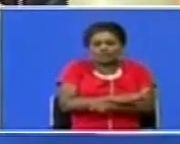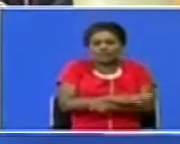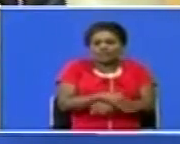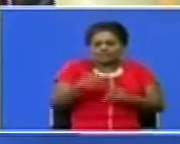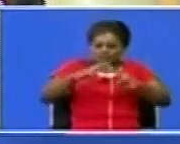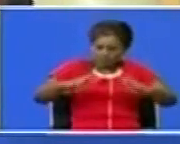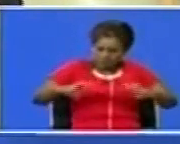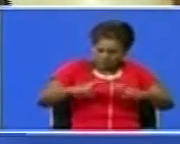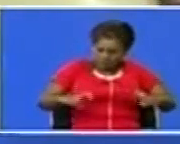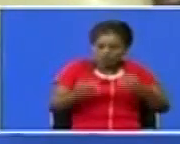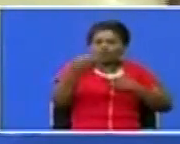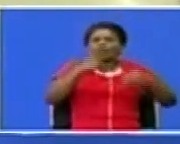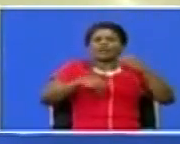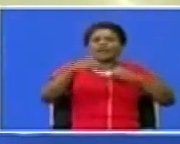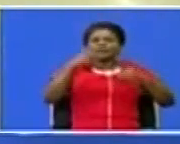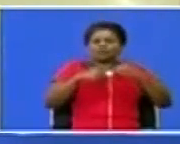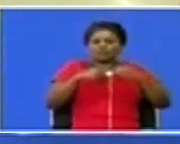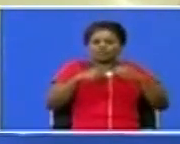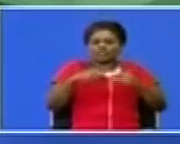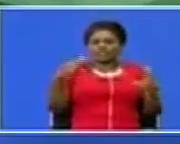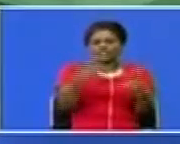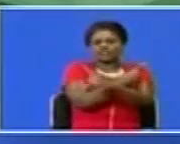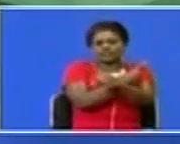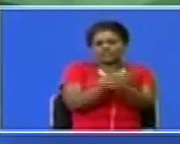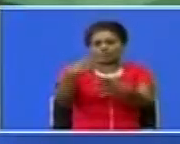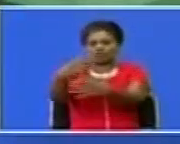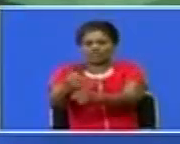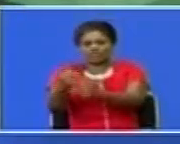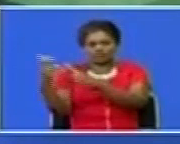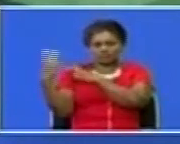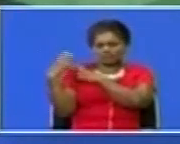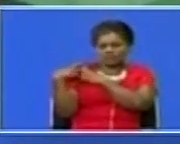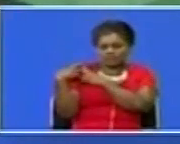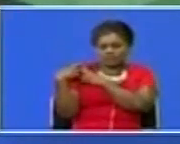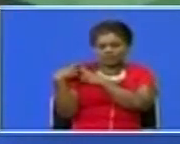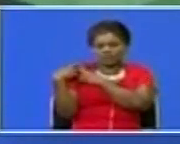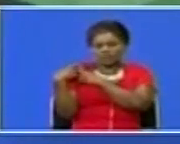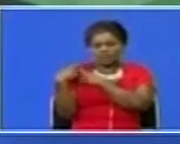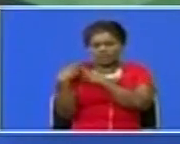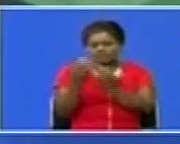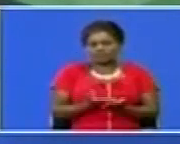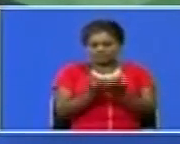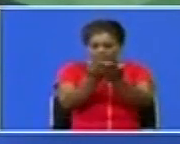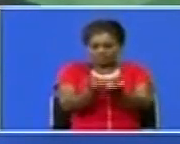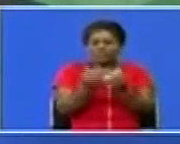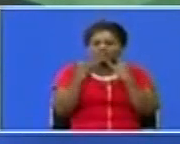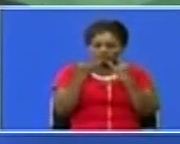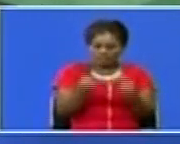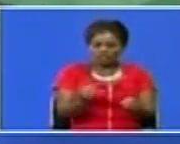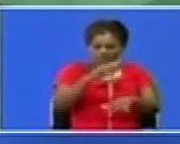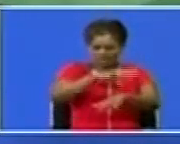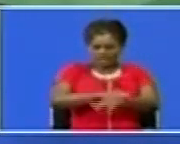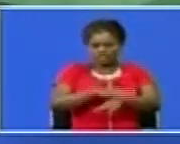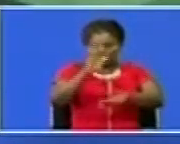la kuchunguza sakata hii lilitoka taasisi tofauti. What we're going to be doing is taking available information on